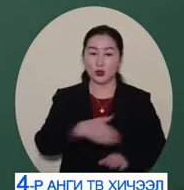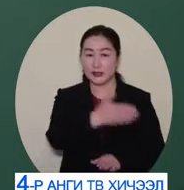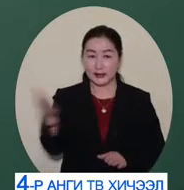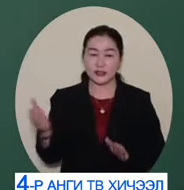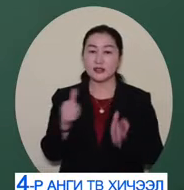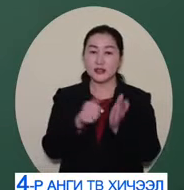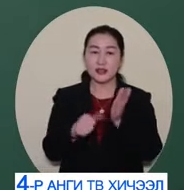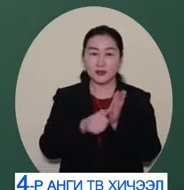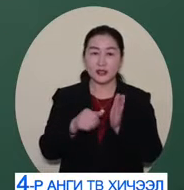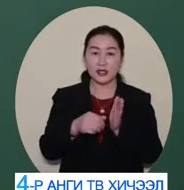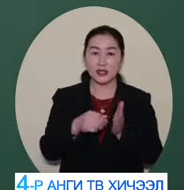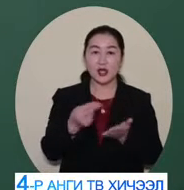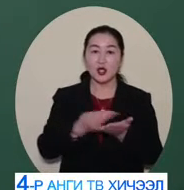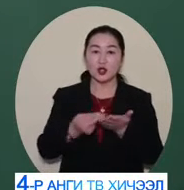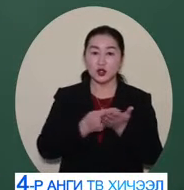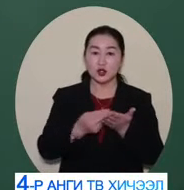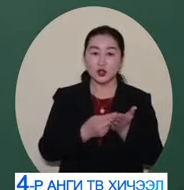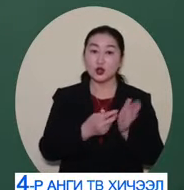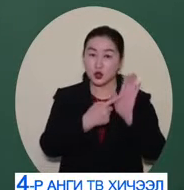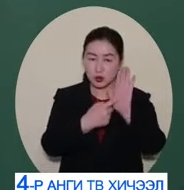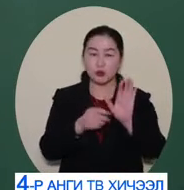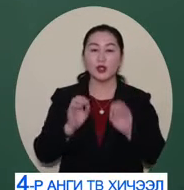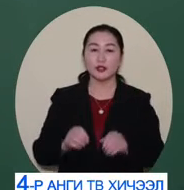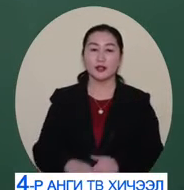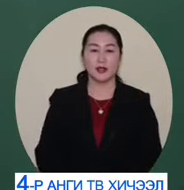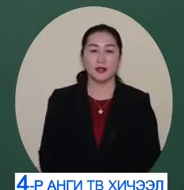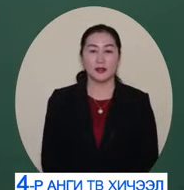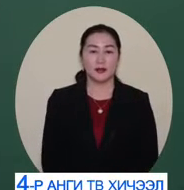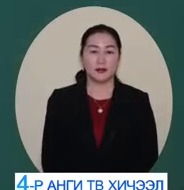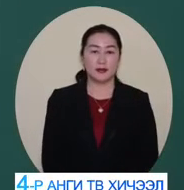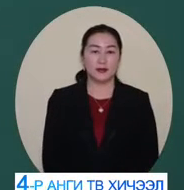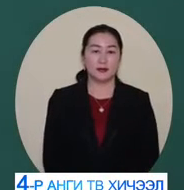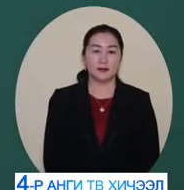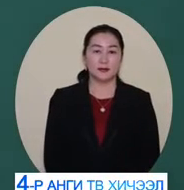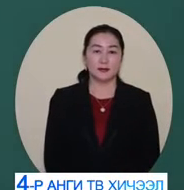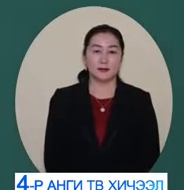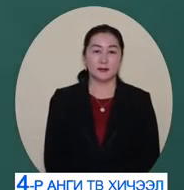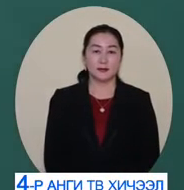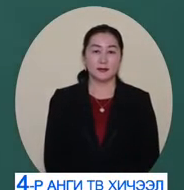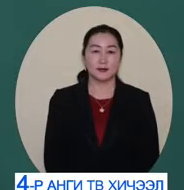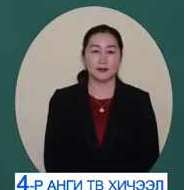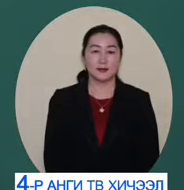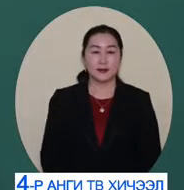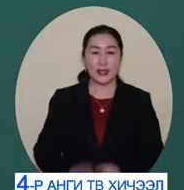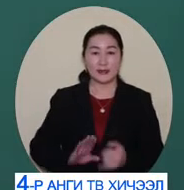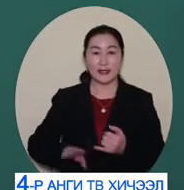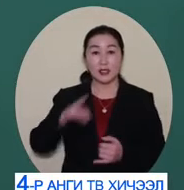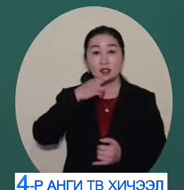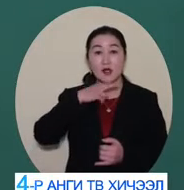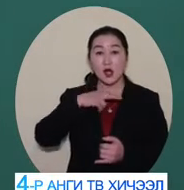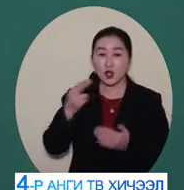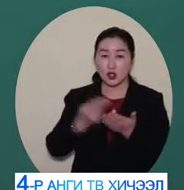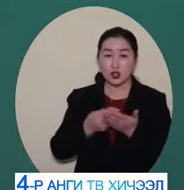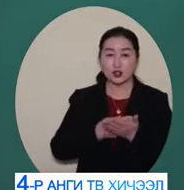Нэг, хоёр, гурав, дөрөв, тав, зургаа, долоо,